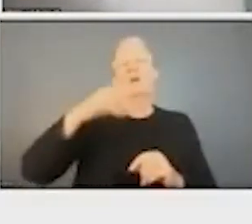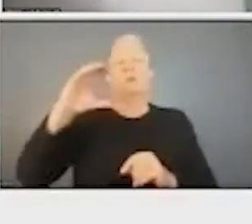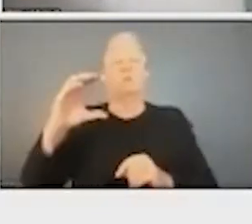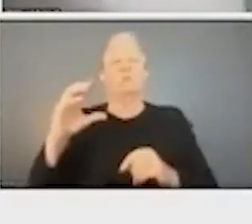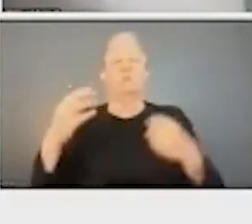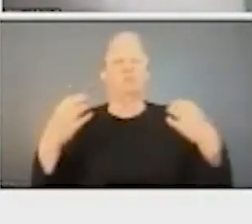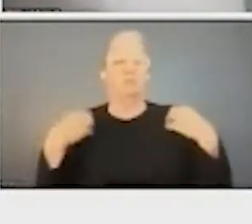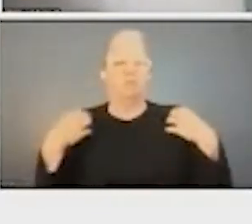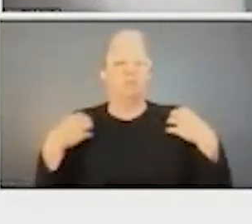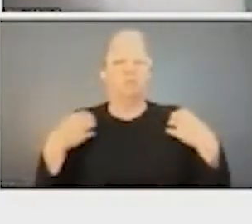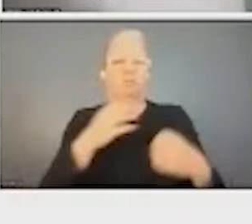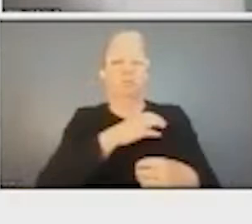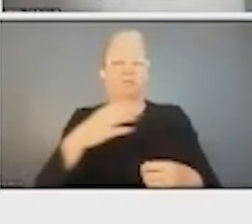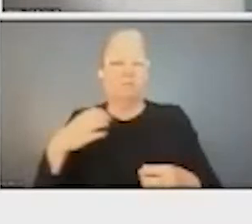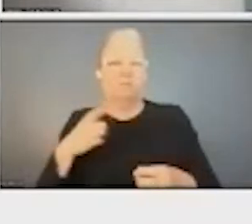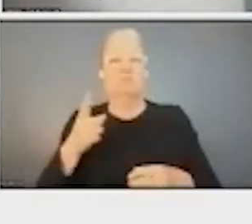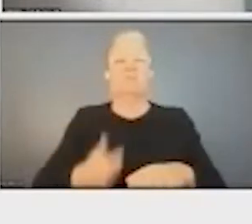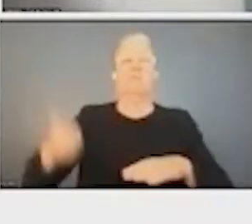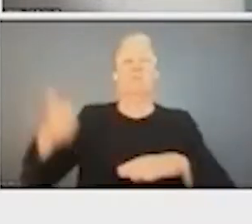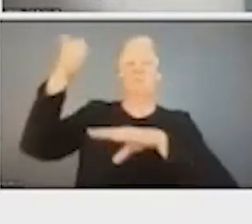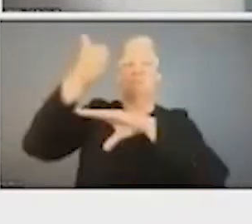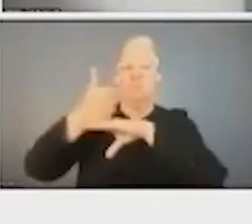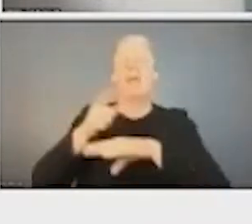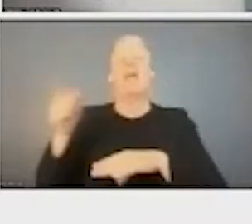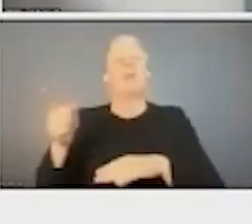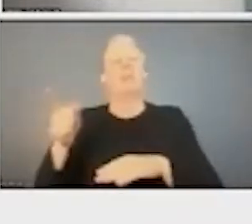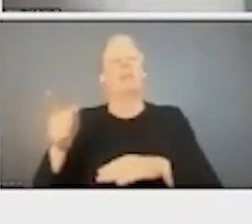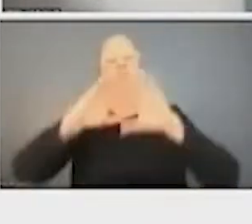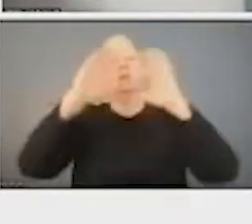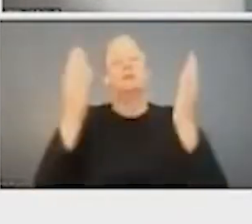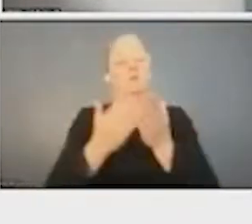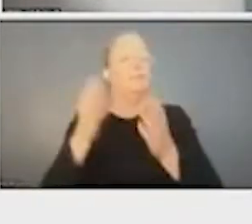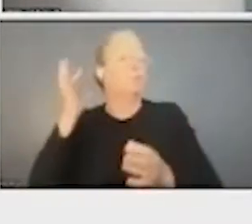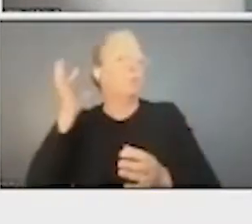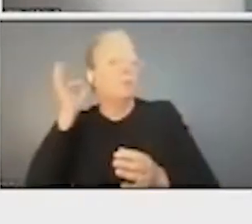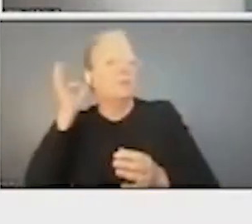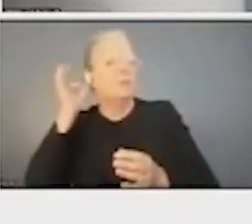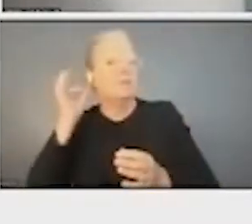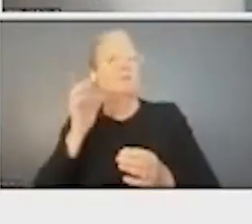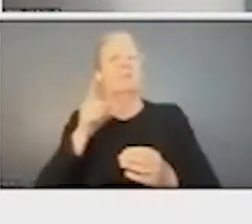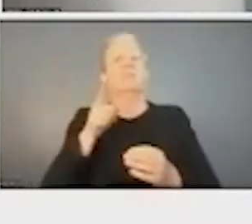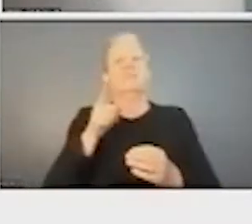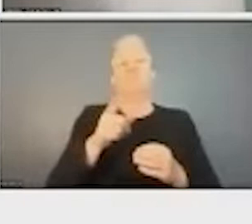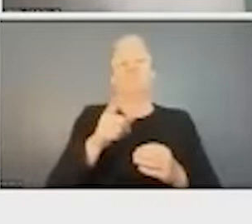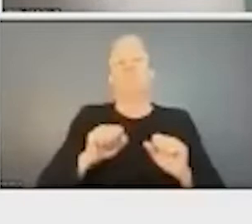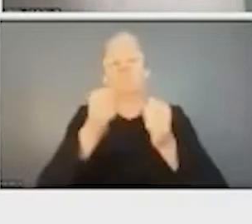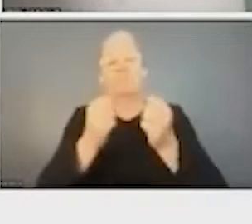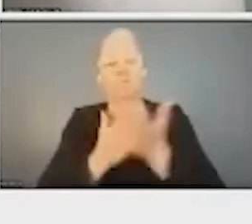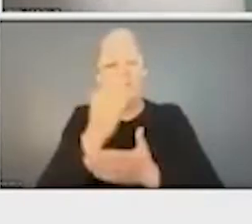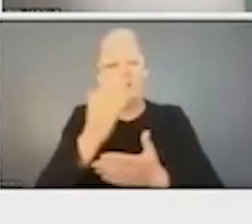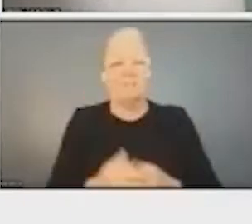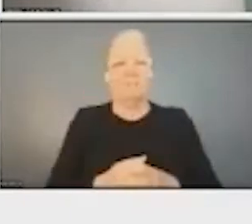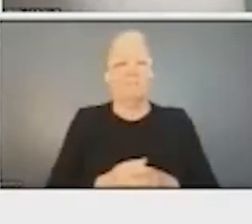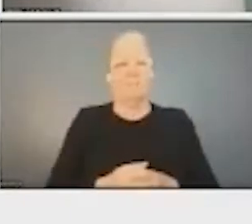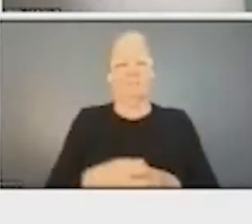تستضيف هذه الندوة للتحدث عن التنوع البيولوجي